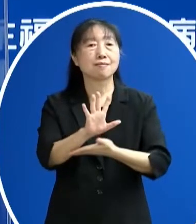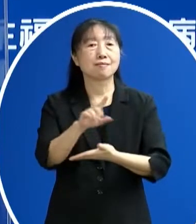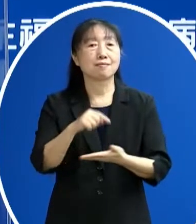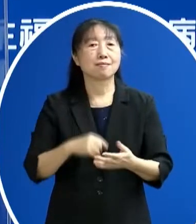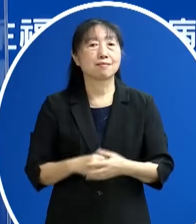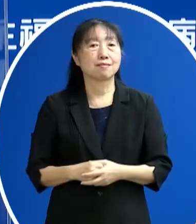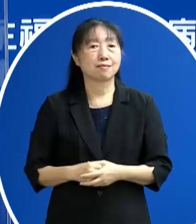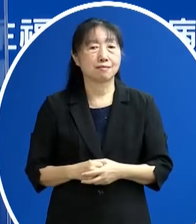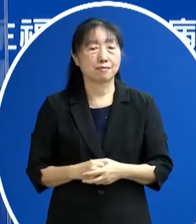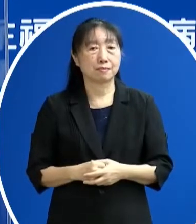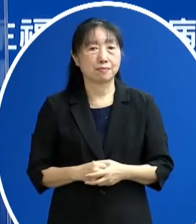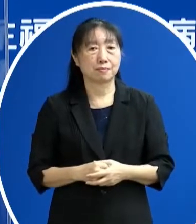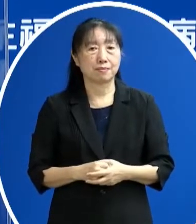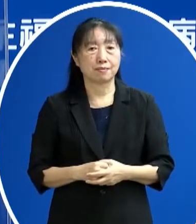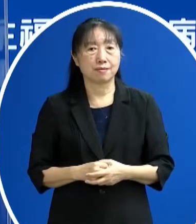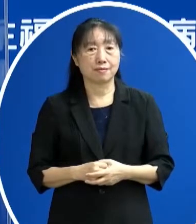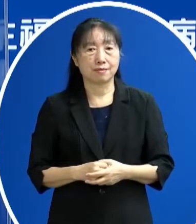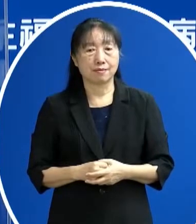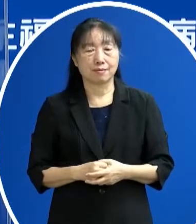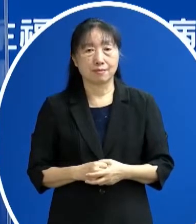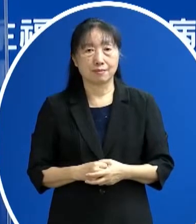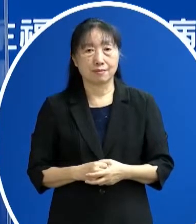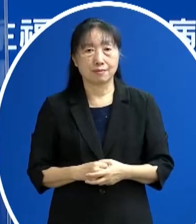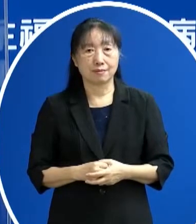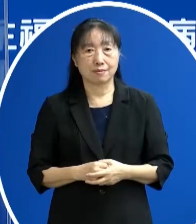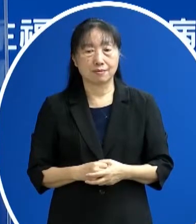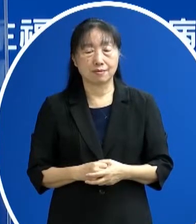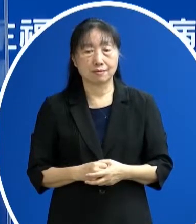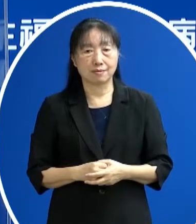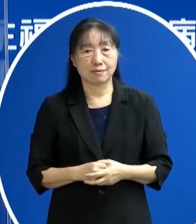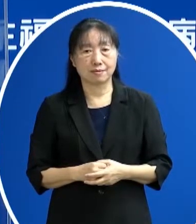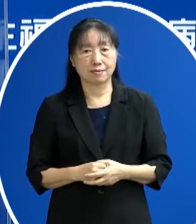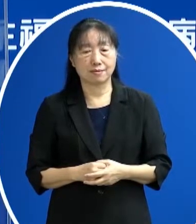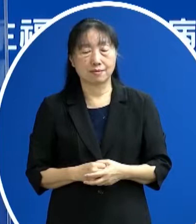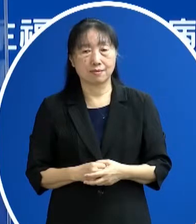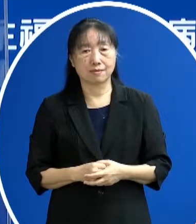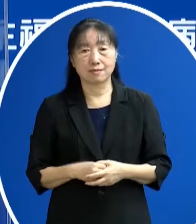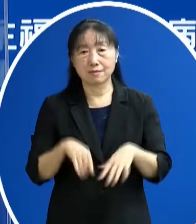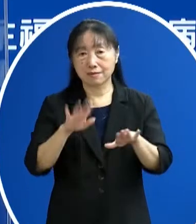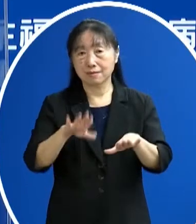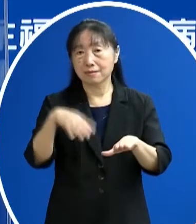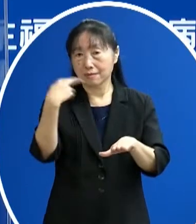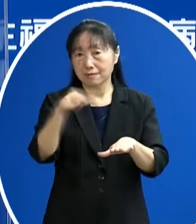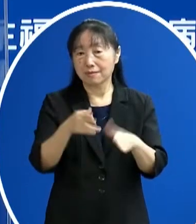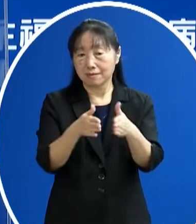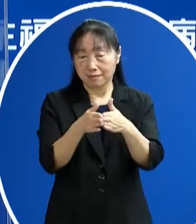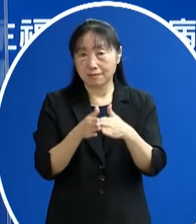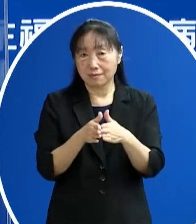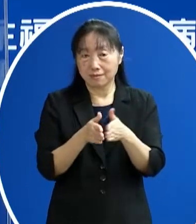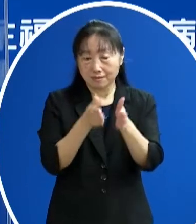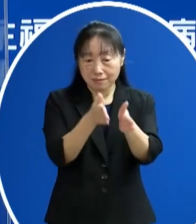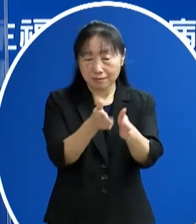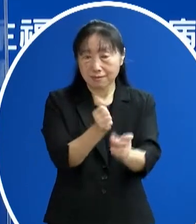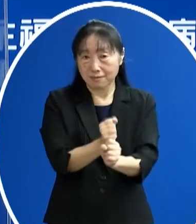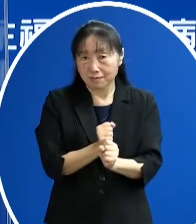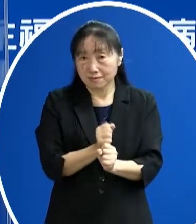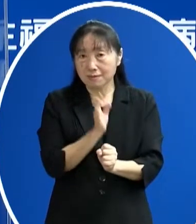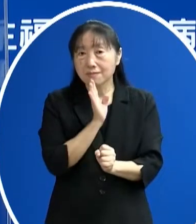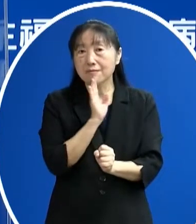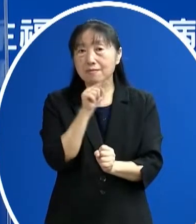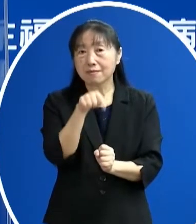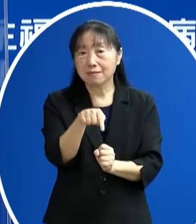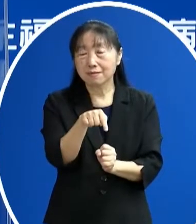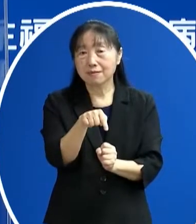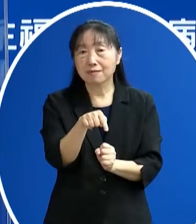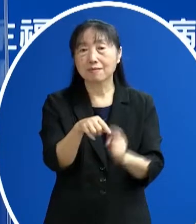告。里面大概这个啊，应该是说在需要再注意的哈，是这个指标